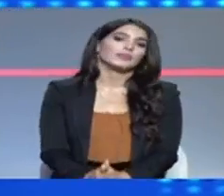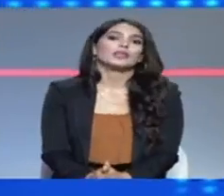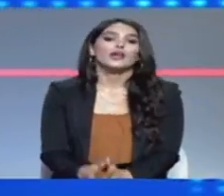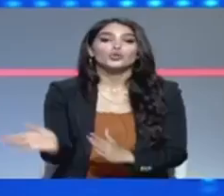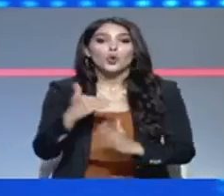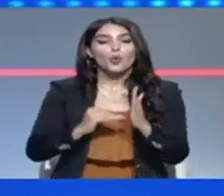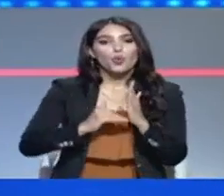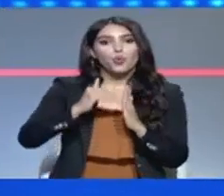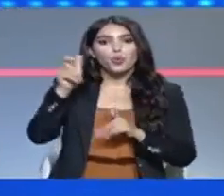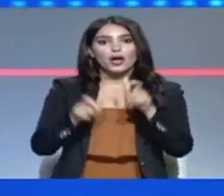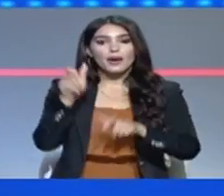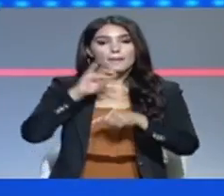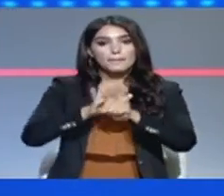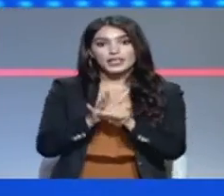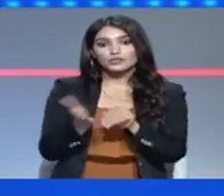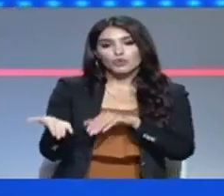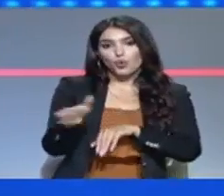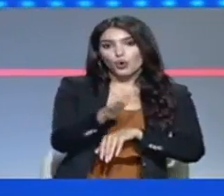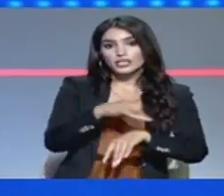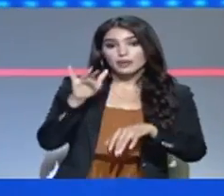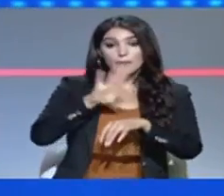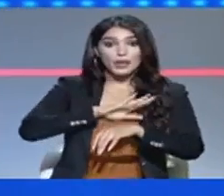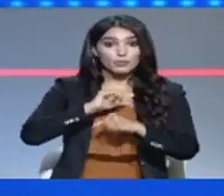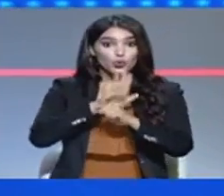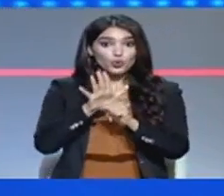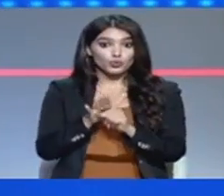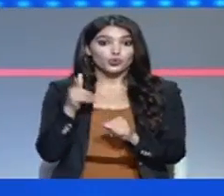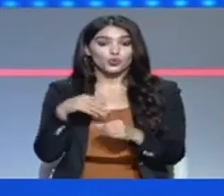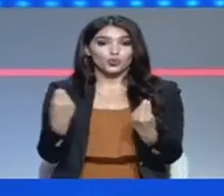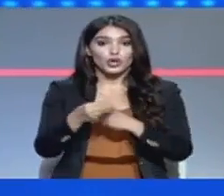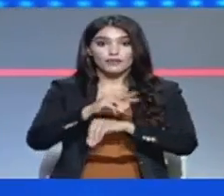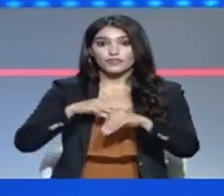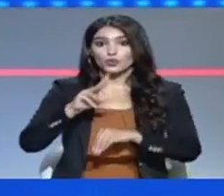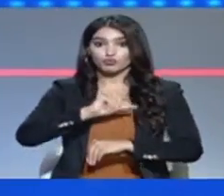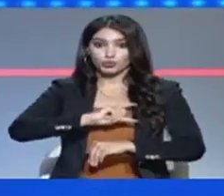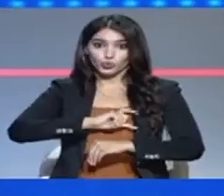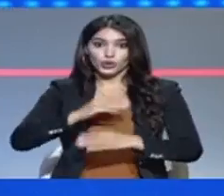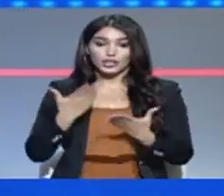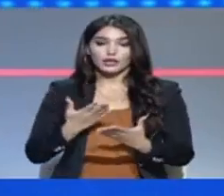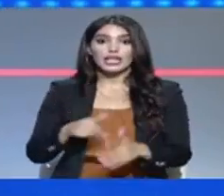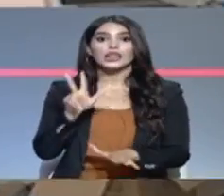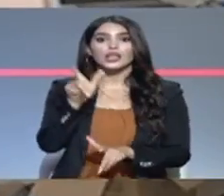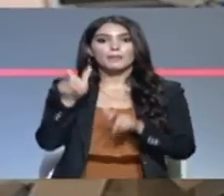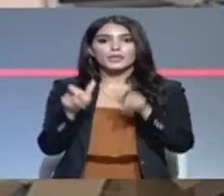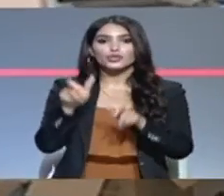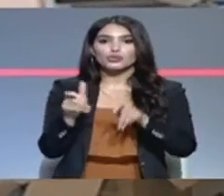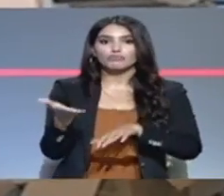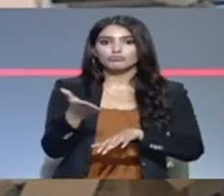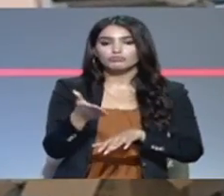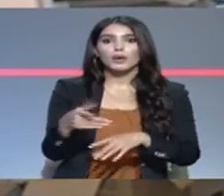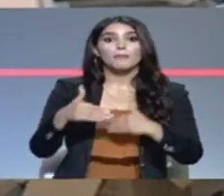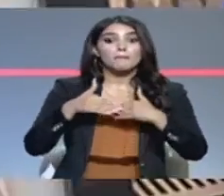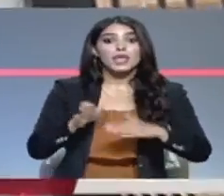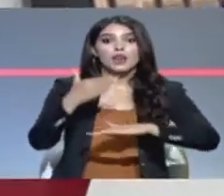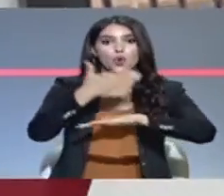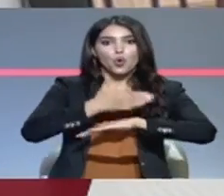وقد ارتفع عدد حالات الوفاة الناجمة عن فيروس كورونا المستجد بولاية سوسة اليوم إلى 3 حالات منذ تاريخ فتح